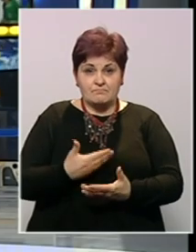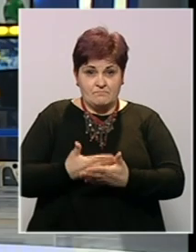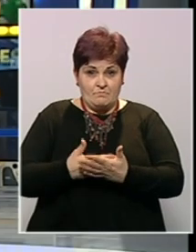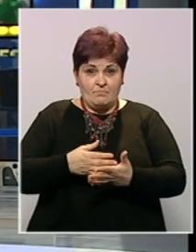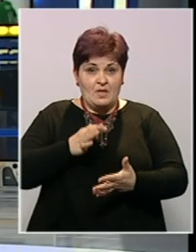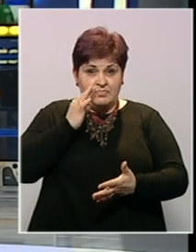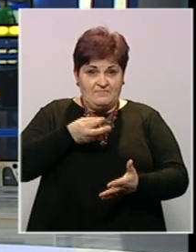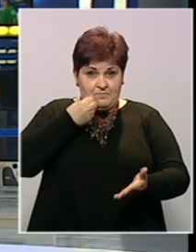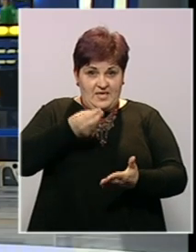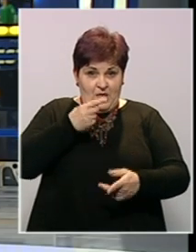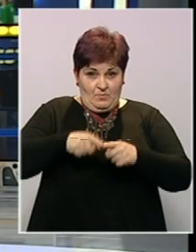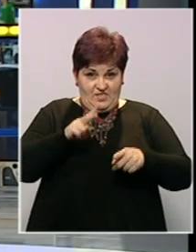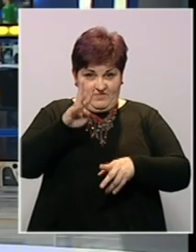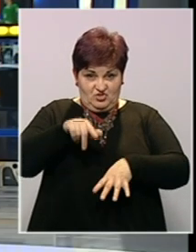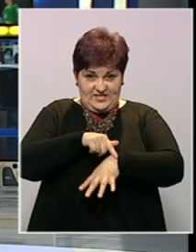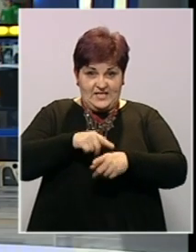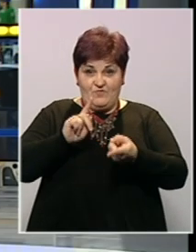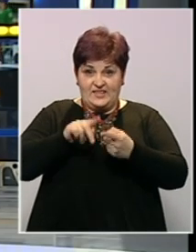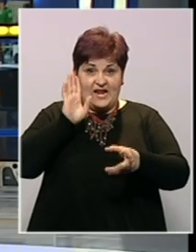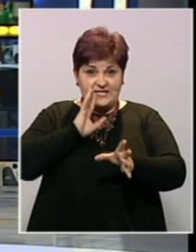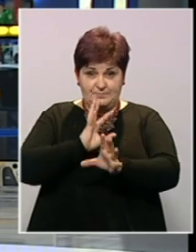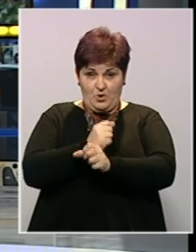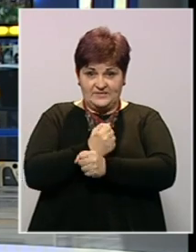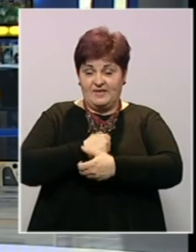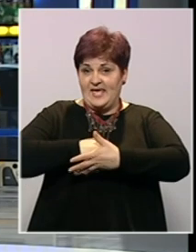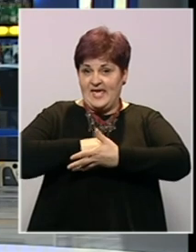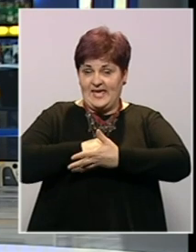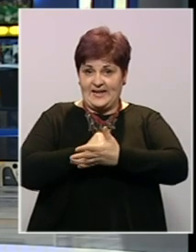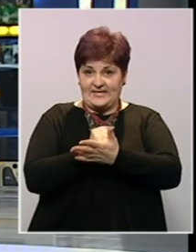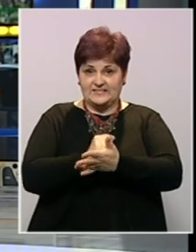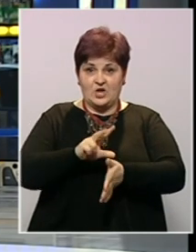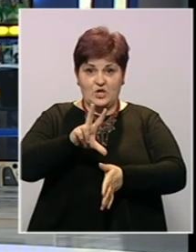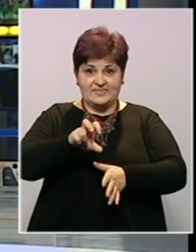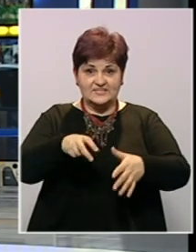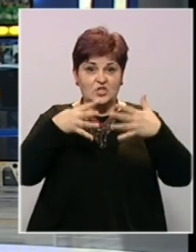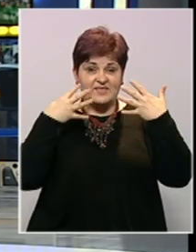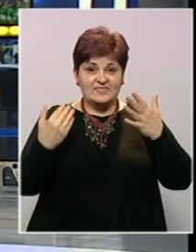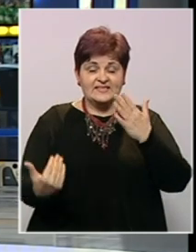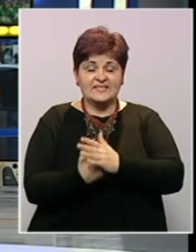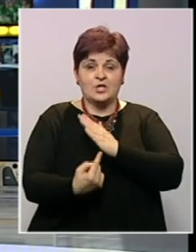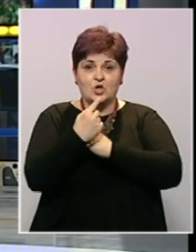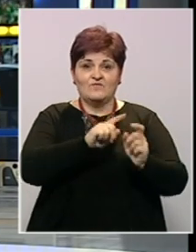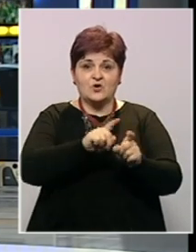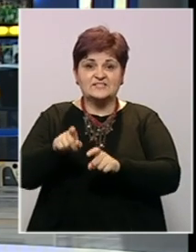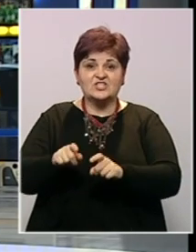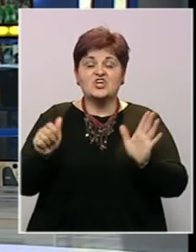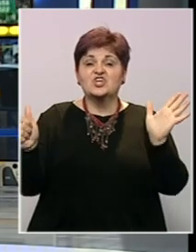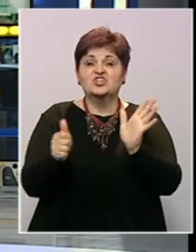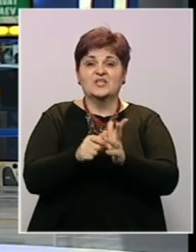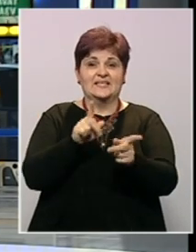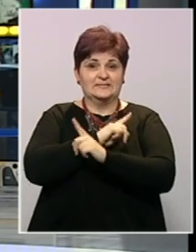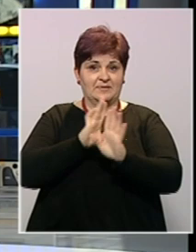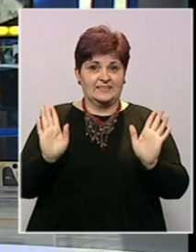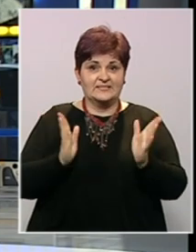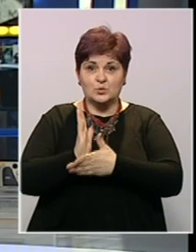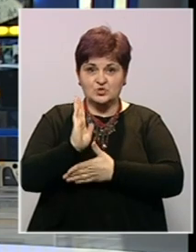Prema dnevnim izvješćima, u posljednja 24 sata u Federaciji Bosne i Hercegovine registrirano je 390 novozaraženih i 16